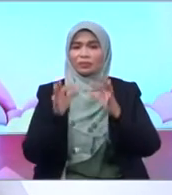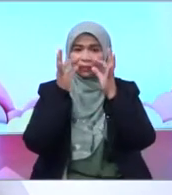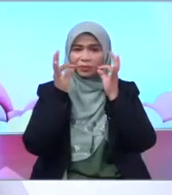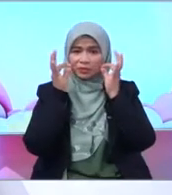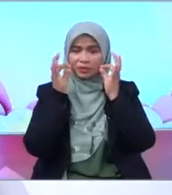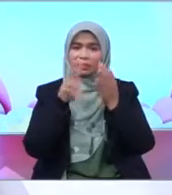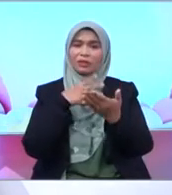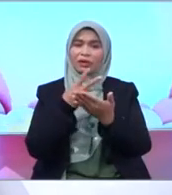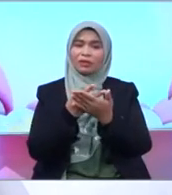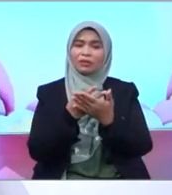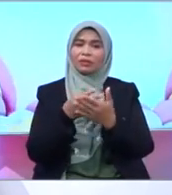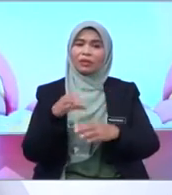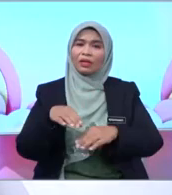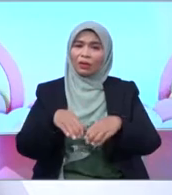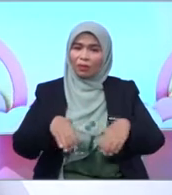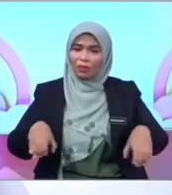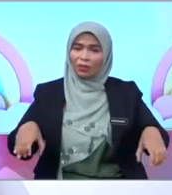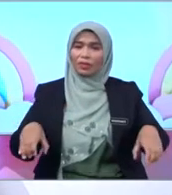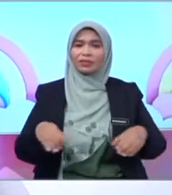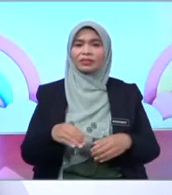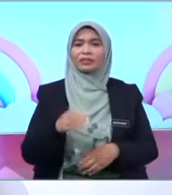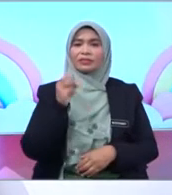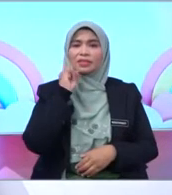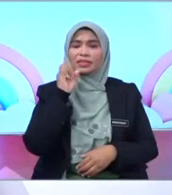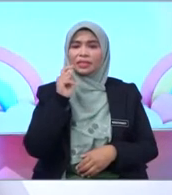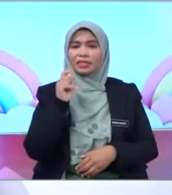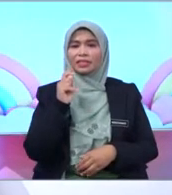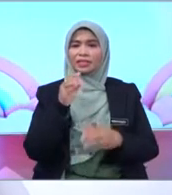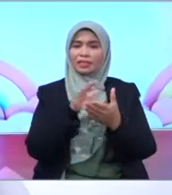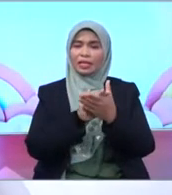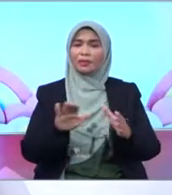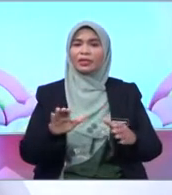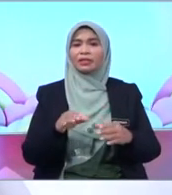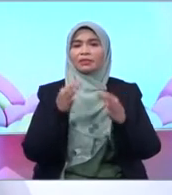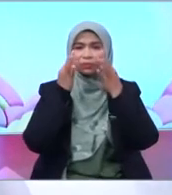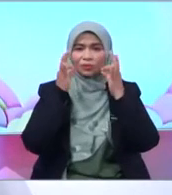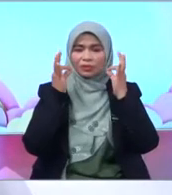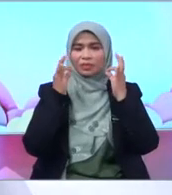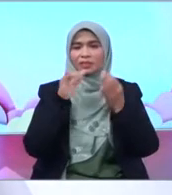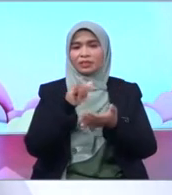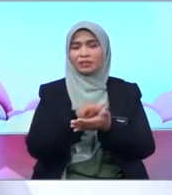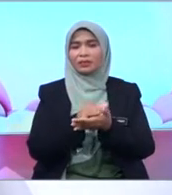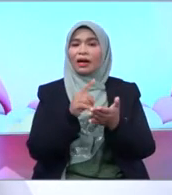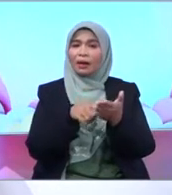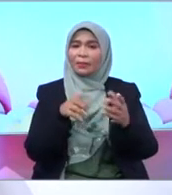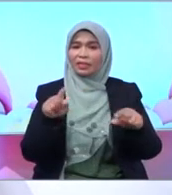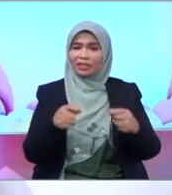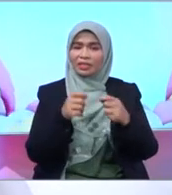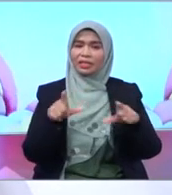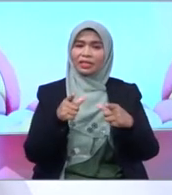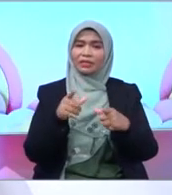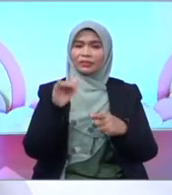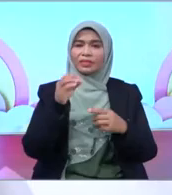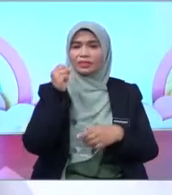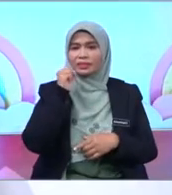kedalam lokal Siti menyelamatkannya dengan mengeluarkan kucing tersebut Apakah tingkah laku yang Siti